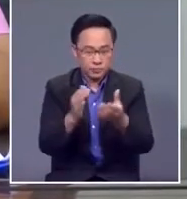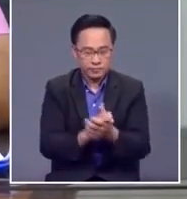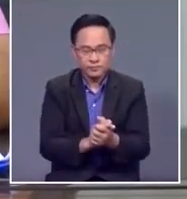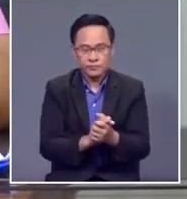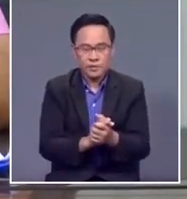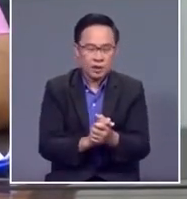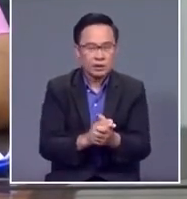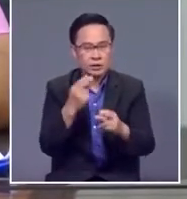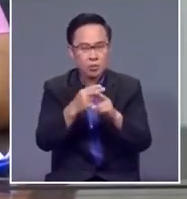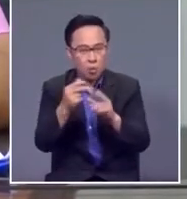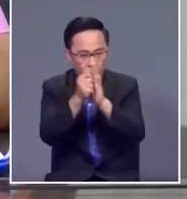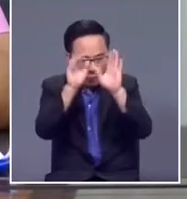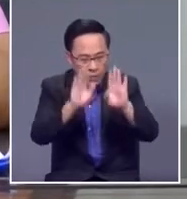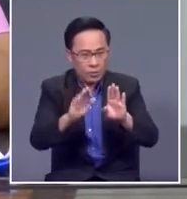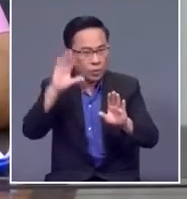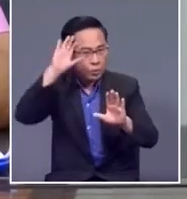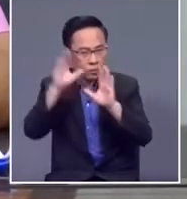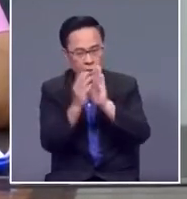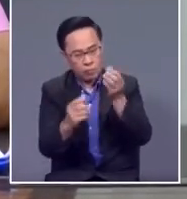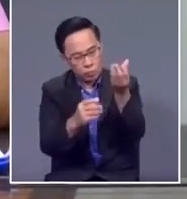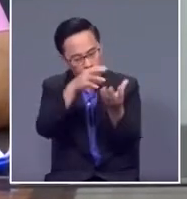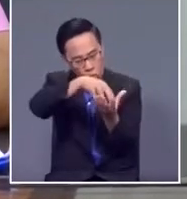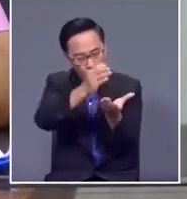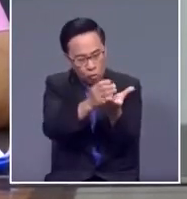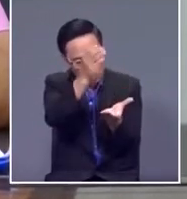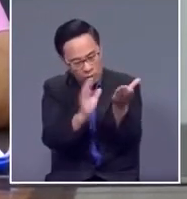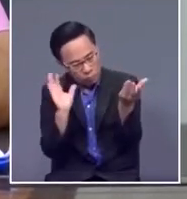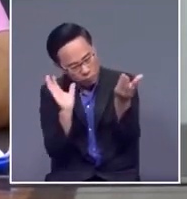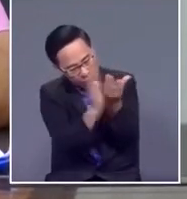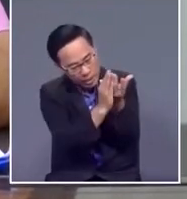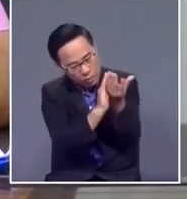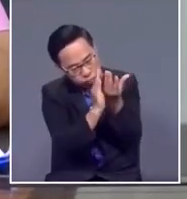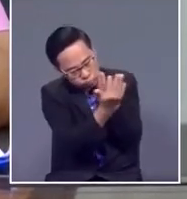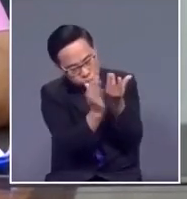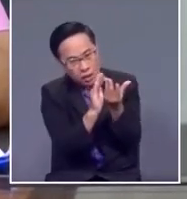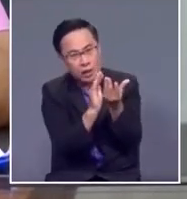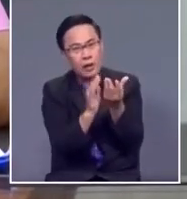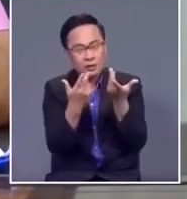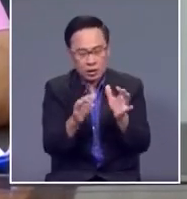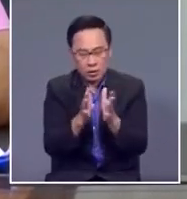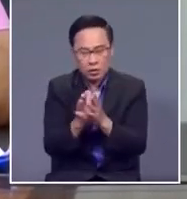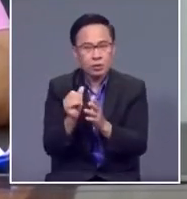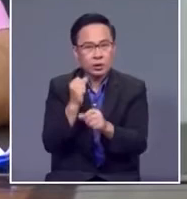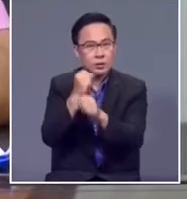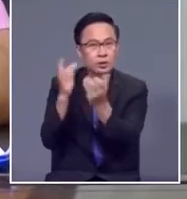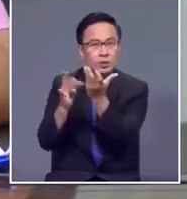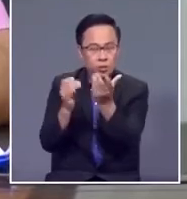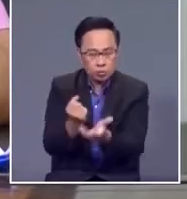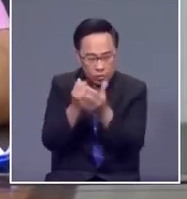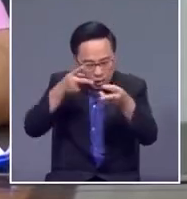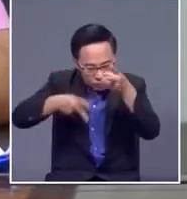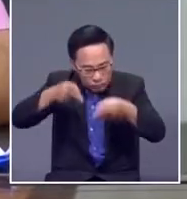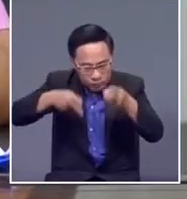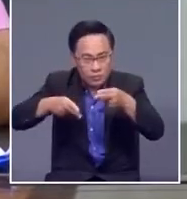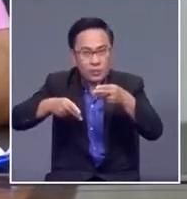แบรนด์ก็ดีสร้างสตอรี่ก็ดีแล้วก็ใช้นวัตกรรมในเรื่องการเพาะเนื้อเยื่อนะครับเพื่อส่งเสริมให้ชาวบ้านเนี่ยมีงาน